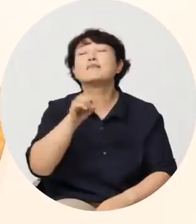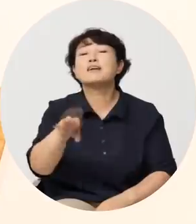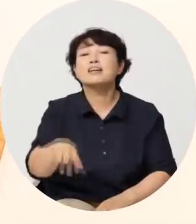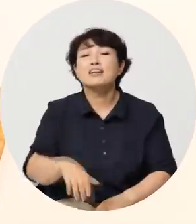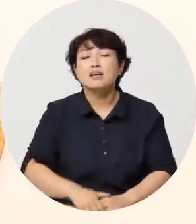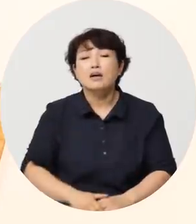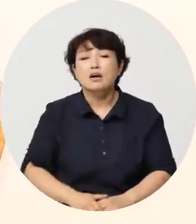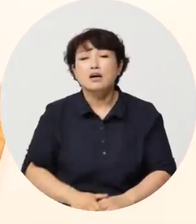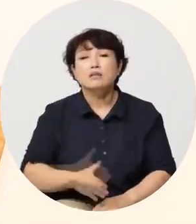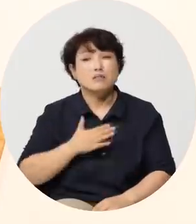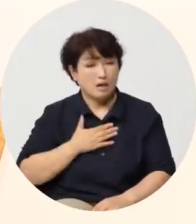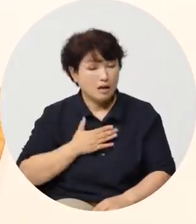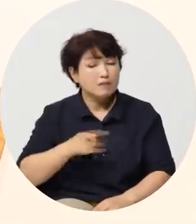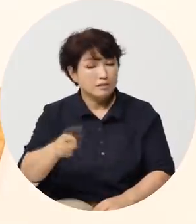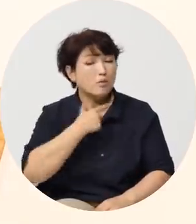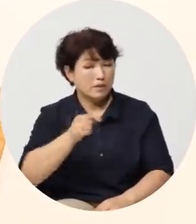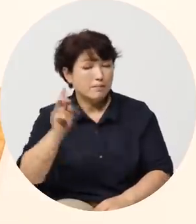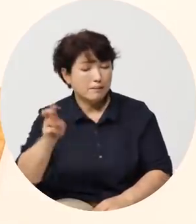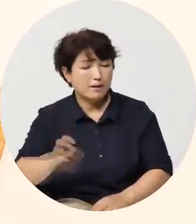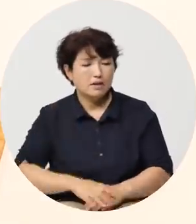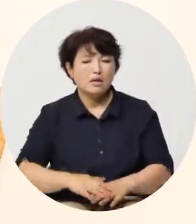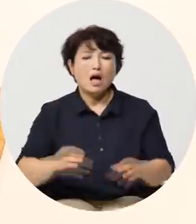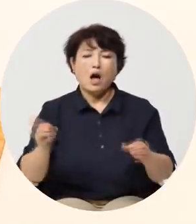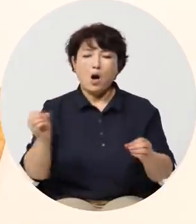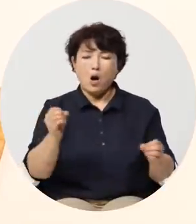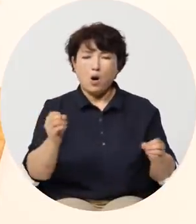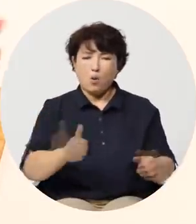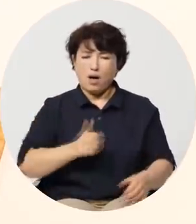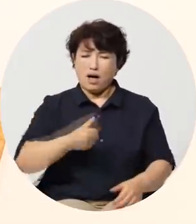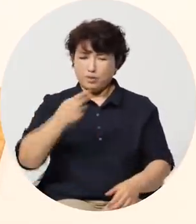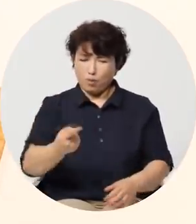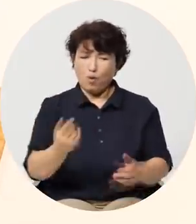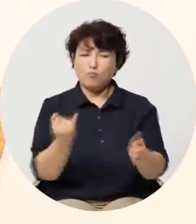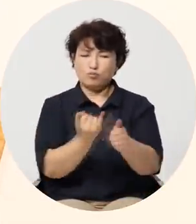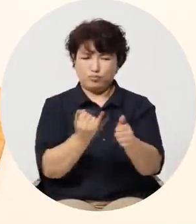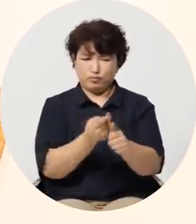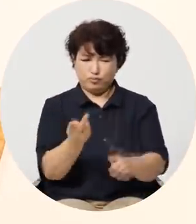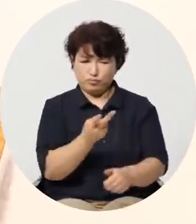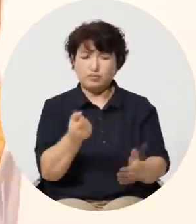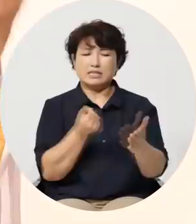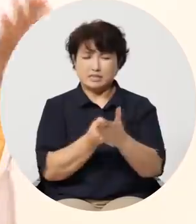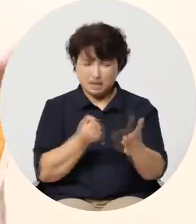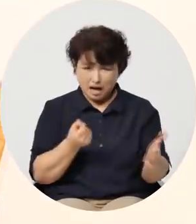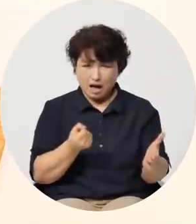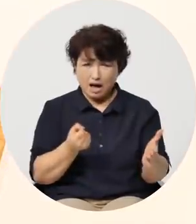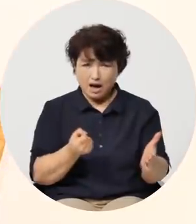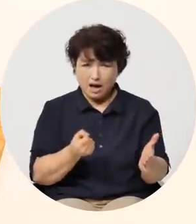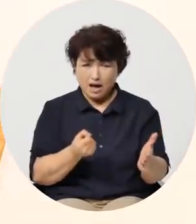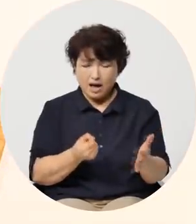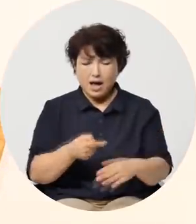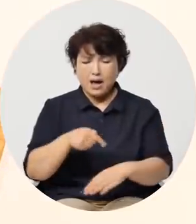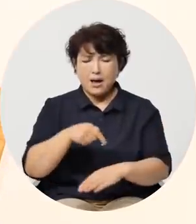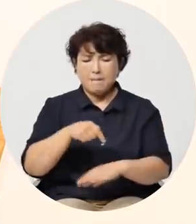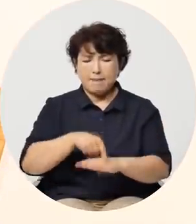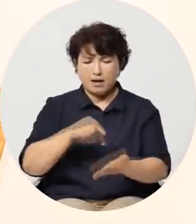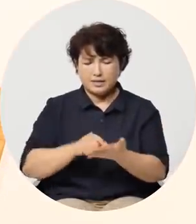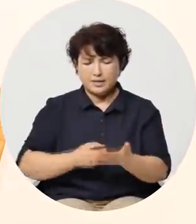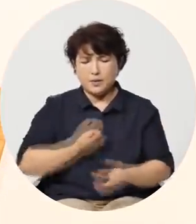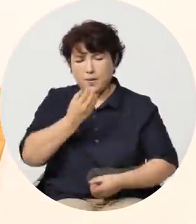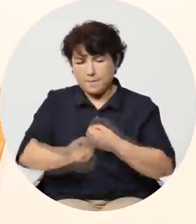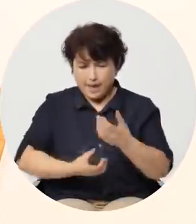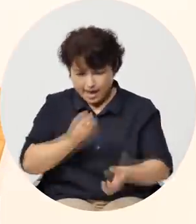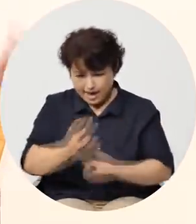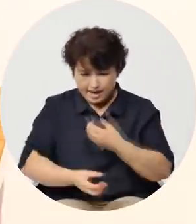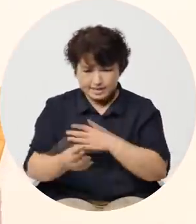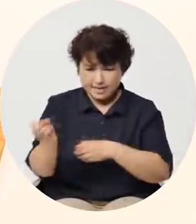그러니까 내가는 그걸 원해. 화가 나더라도 네. 부부라면 자기 속에 있는 얘기를 하는 게 좋은